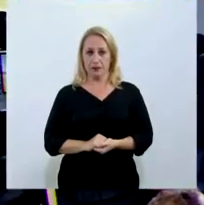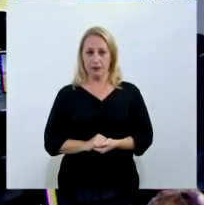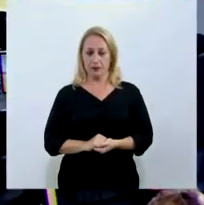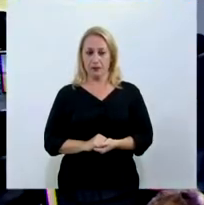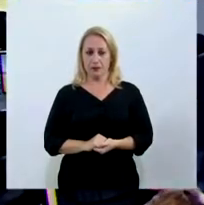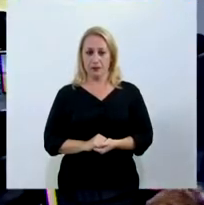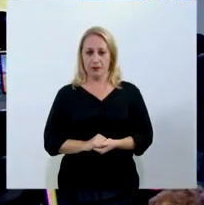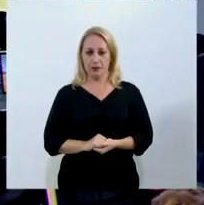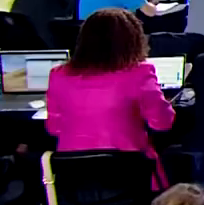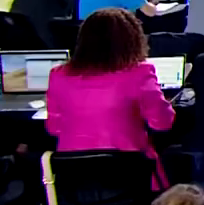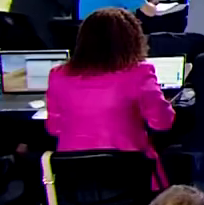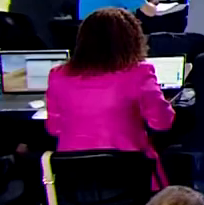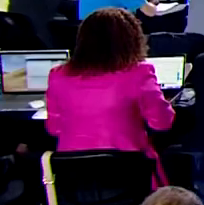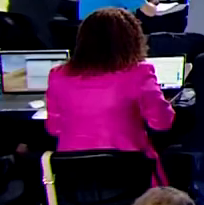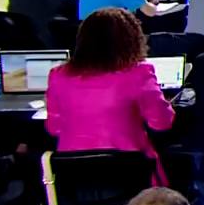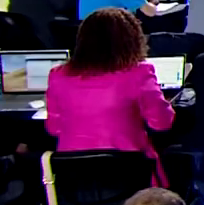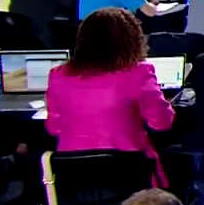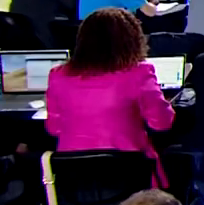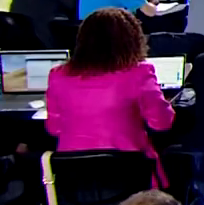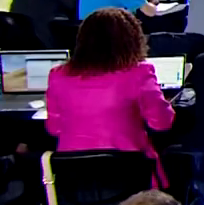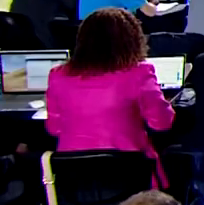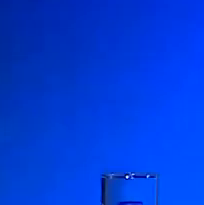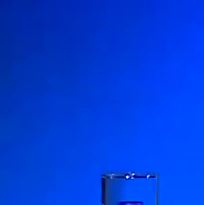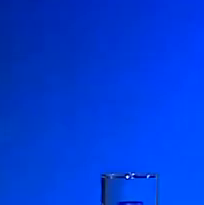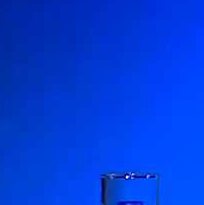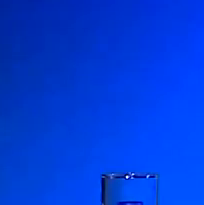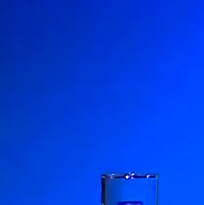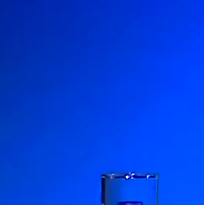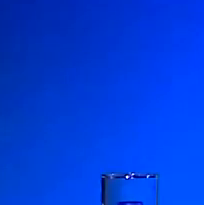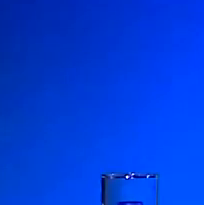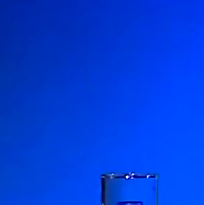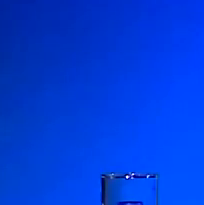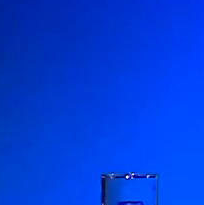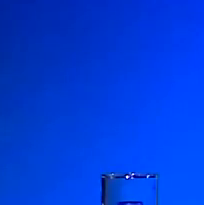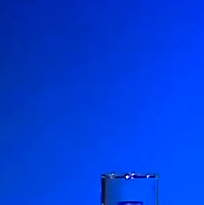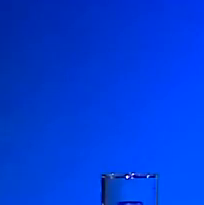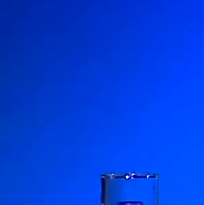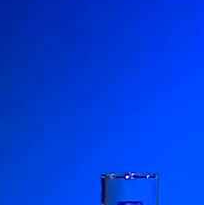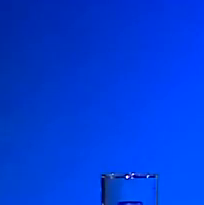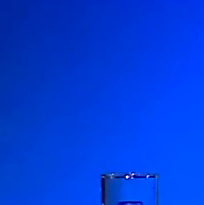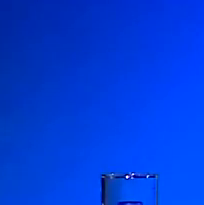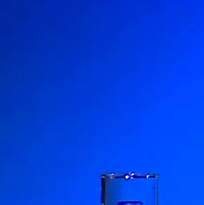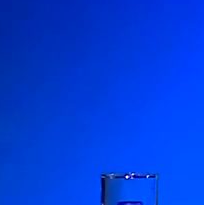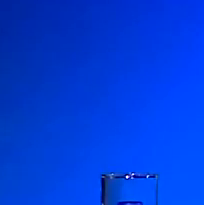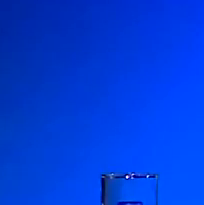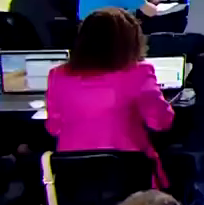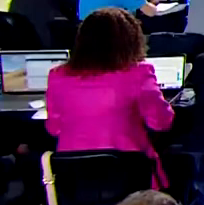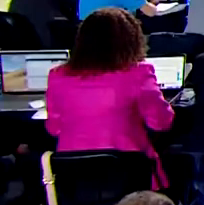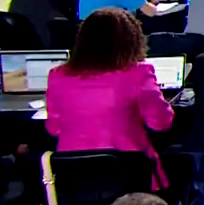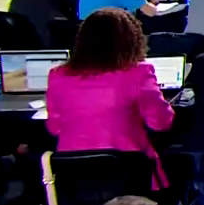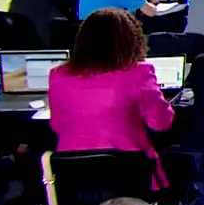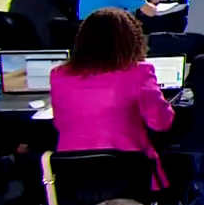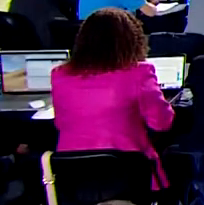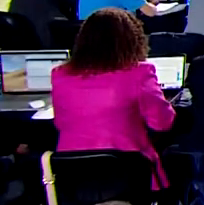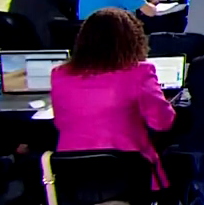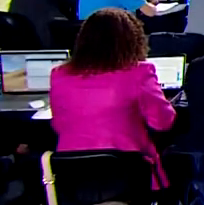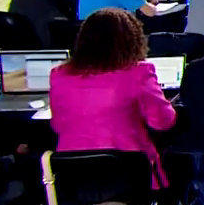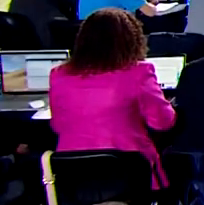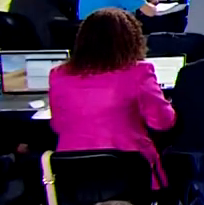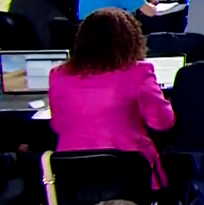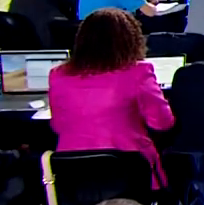Η Ελένη Ευαγγελοδήμου από την εφημερίδα Τα Νέα και ακολουθεί ο Γιώργος Ευγενίδης από το ΣΤΑΡ. Καλημέρα, κύριε